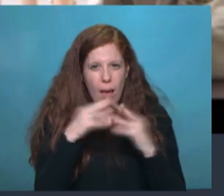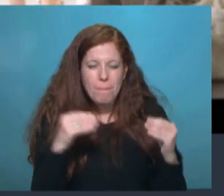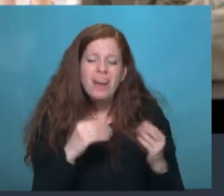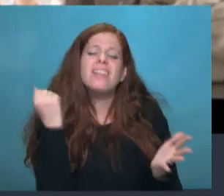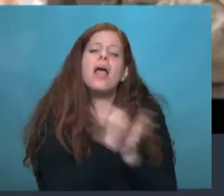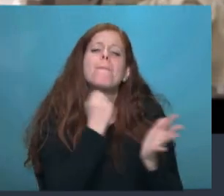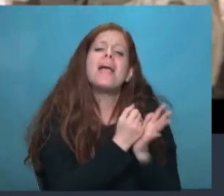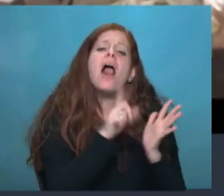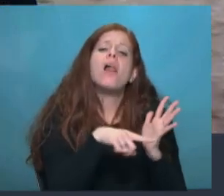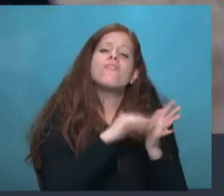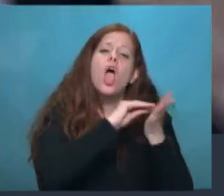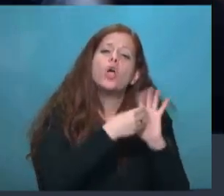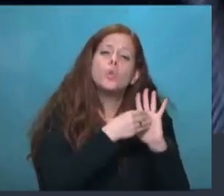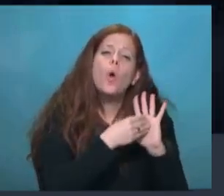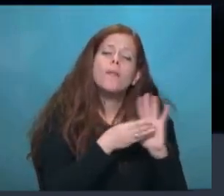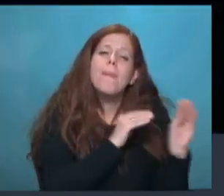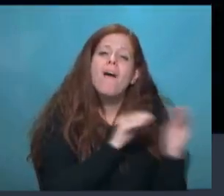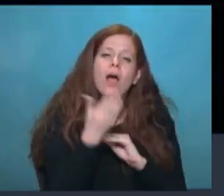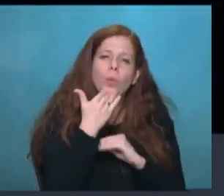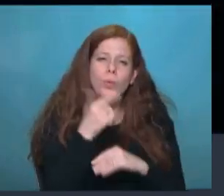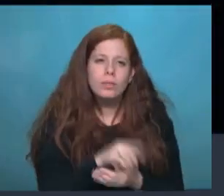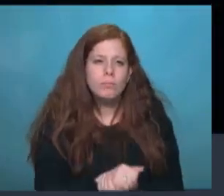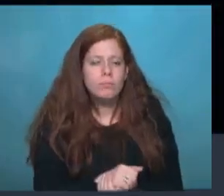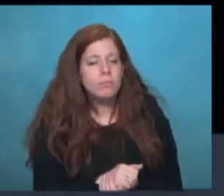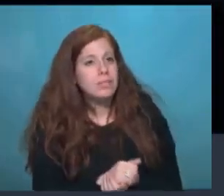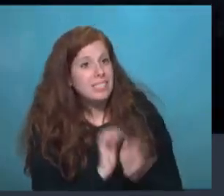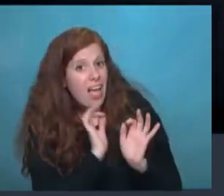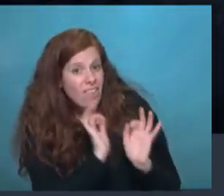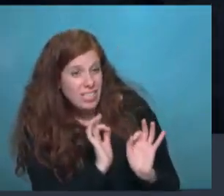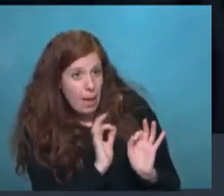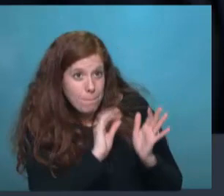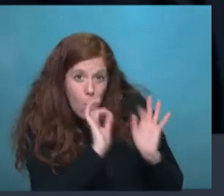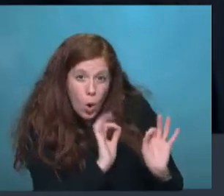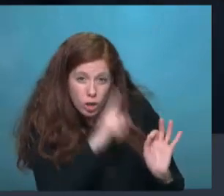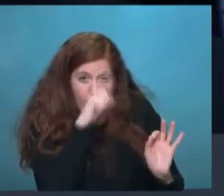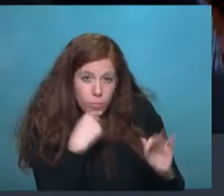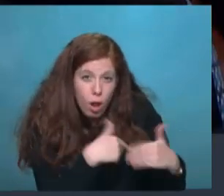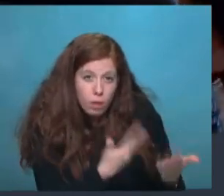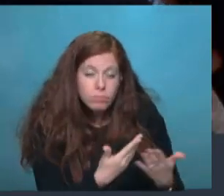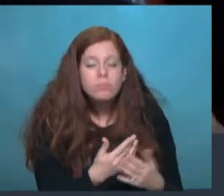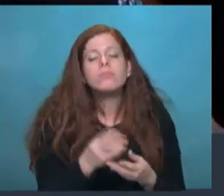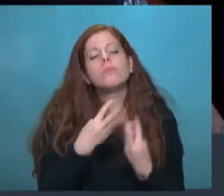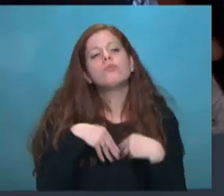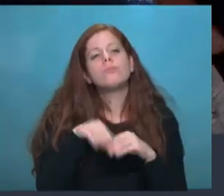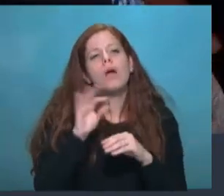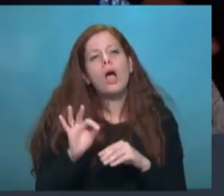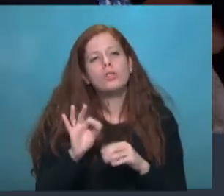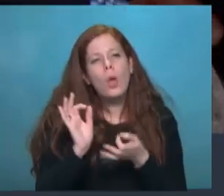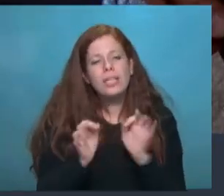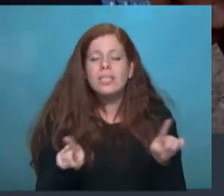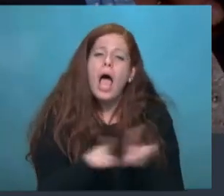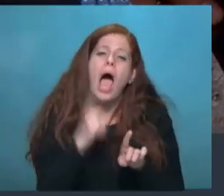אשרות מעבר ליהודים. זו הוויזה המקורית שאבא שלך הוציא. כן. משפחתו של עורך הדין דוד שור היא אחת